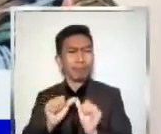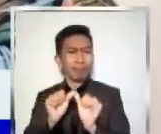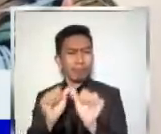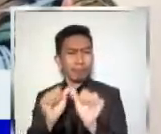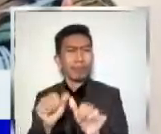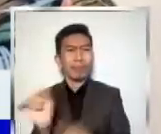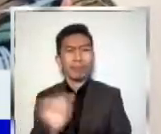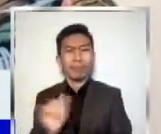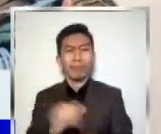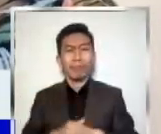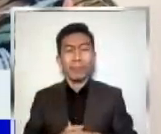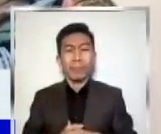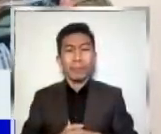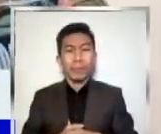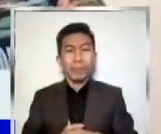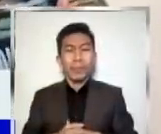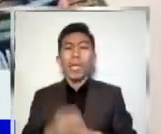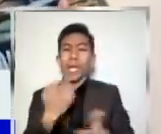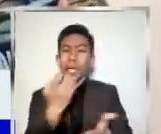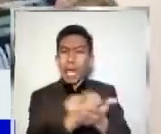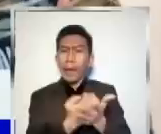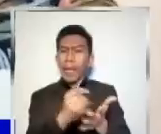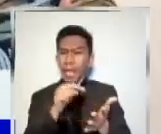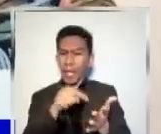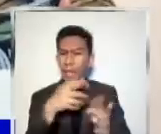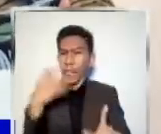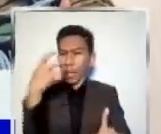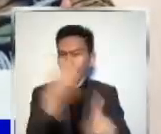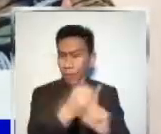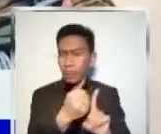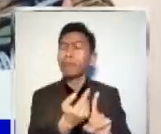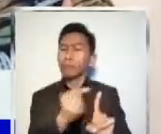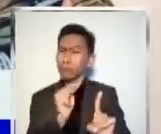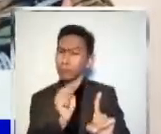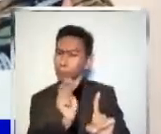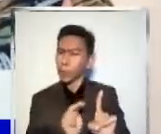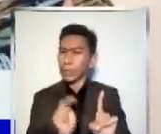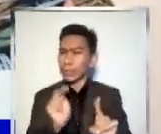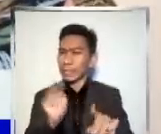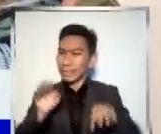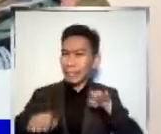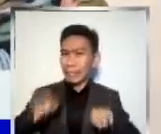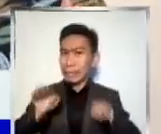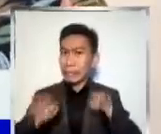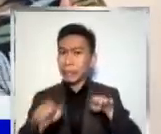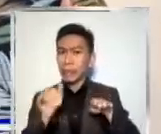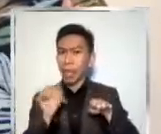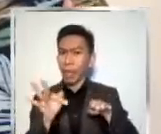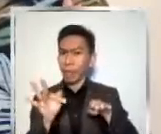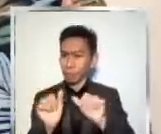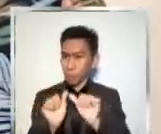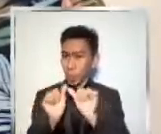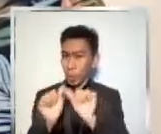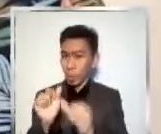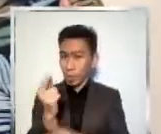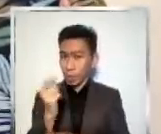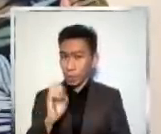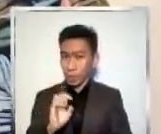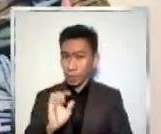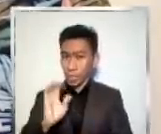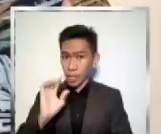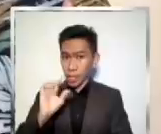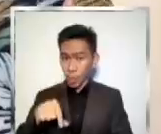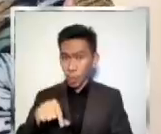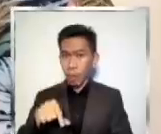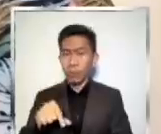sa tinitingnan ng pamahalaan sa pagdedesisyon kung i-extend o hindi ang ECQ. Ang perang inilabas na pang-ayuda para sa